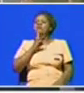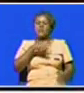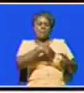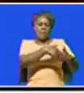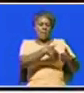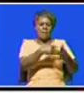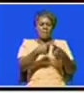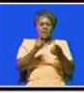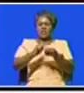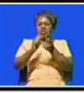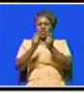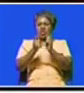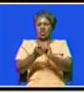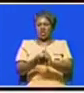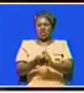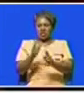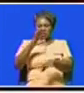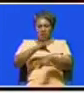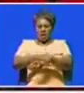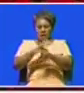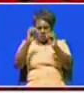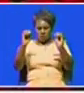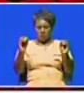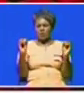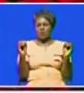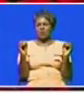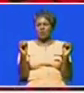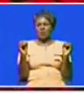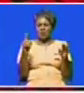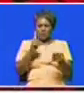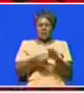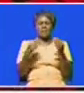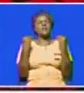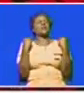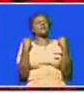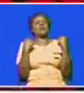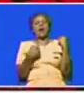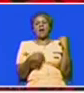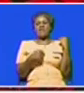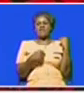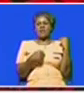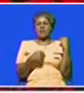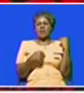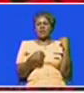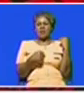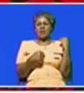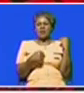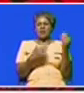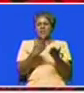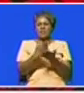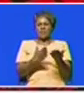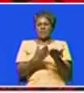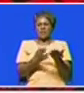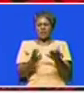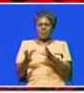japo mabadiliko hayakujitokeza. Kuna mara nikilala nasikia kama kuna kitu inamwagika